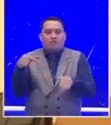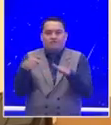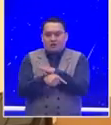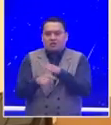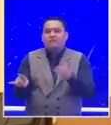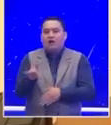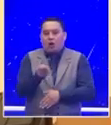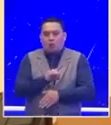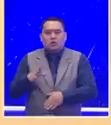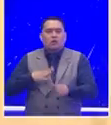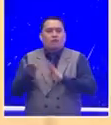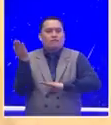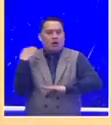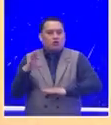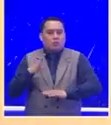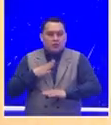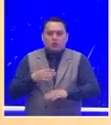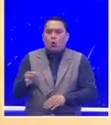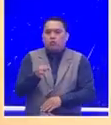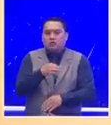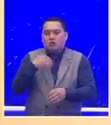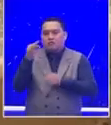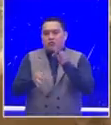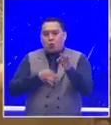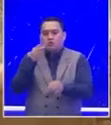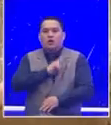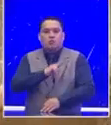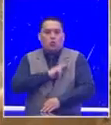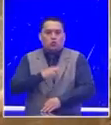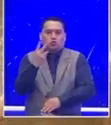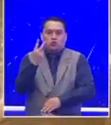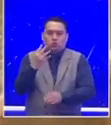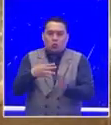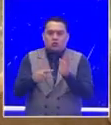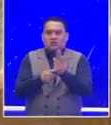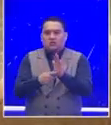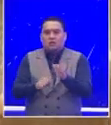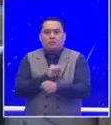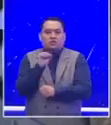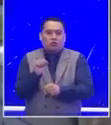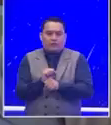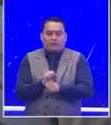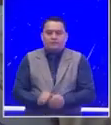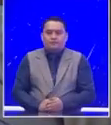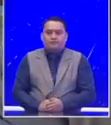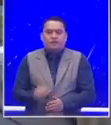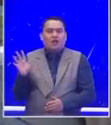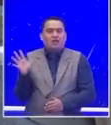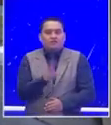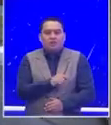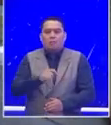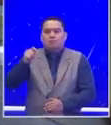районы. С учетом ранее действующих, теперь в области круглосуточно работают 47 санпостов. Всем прибывшим